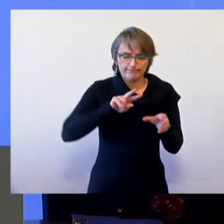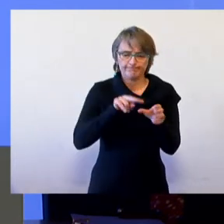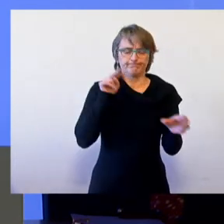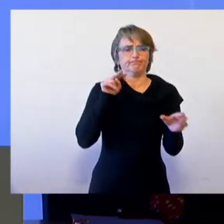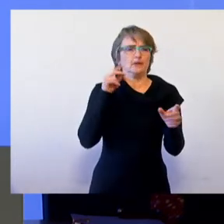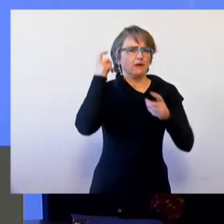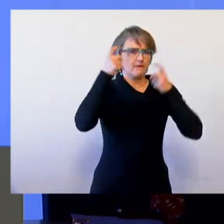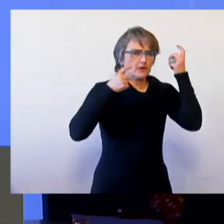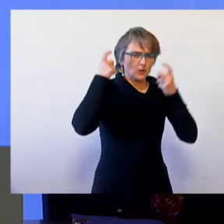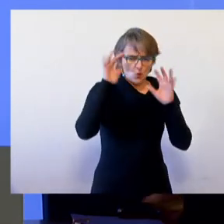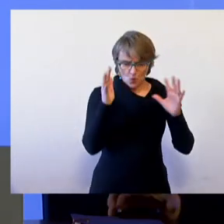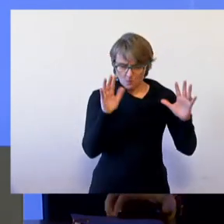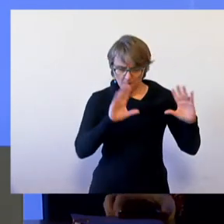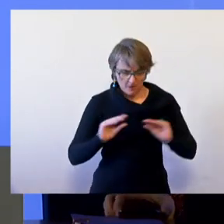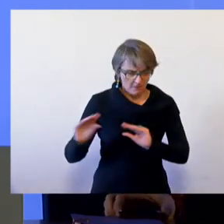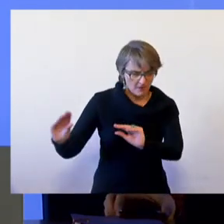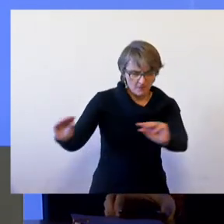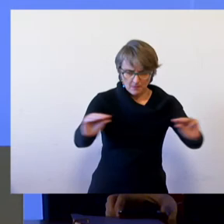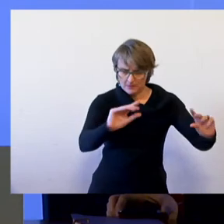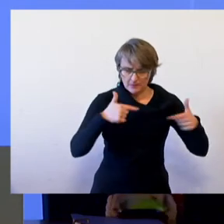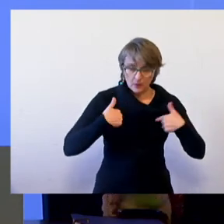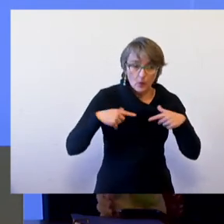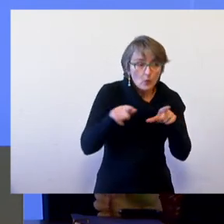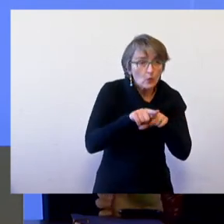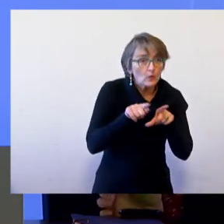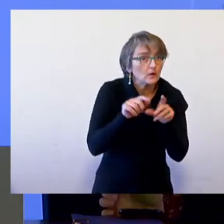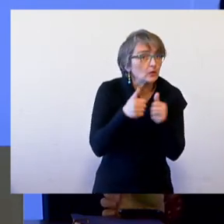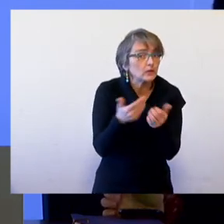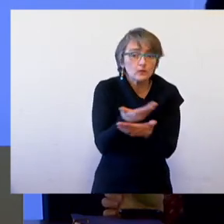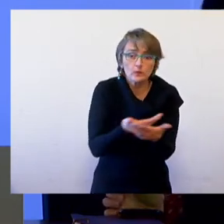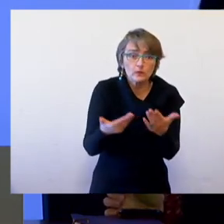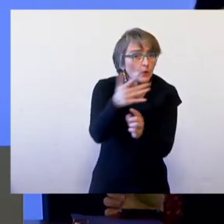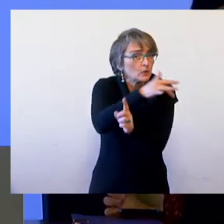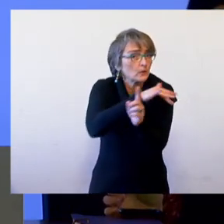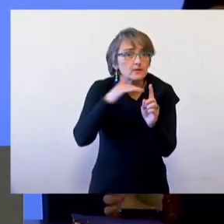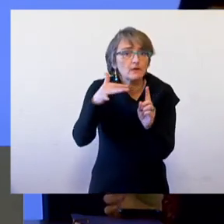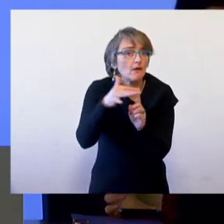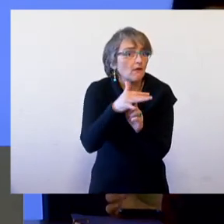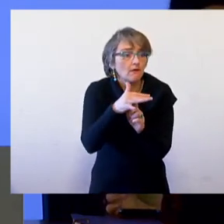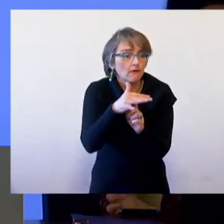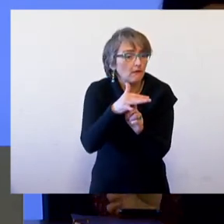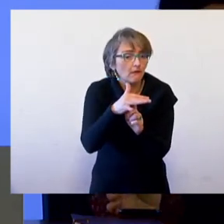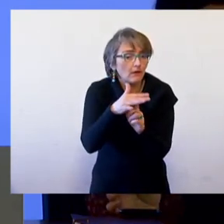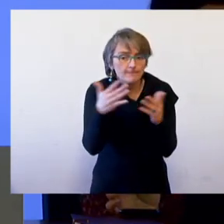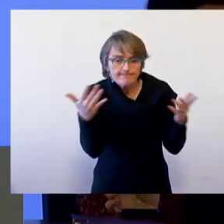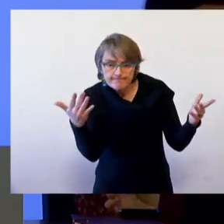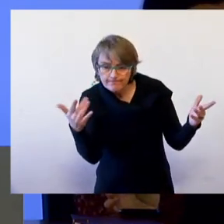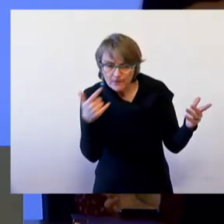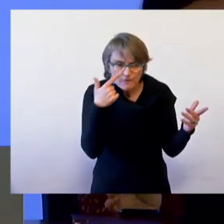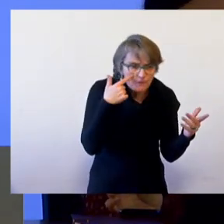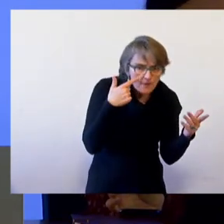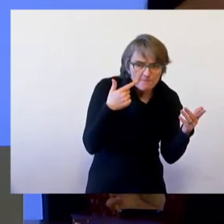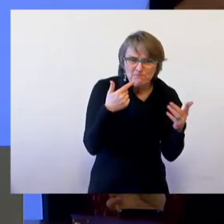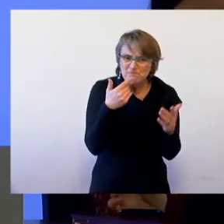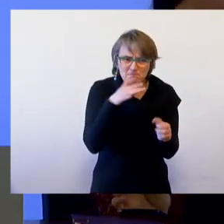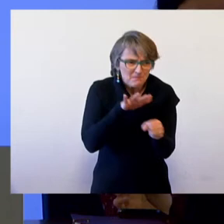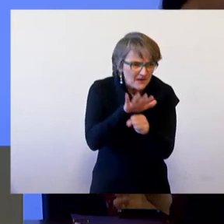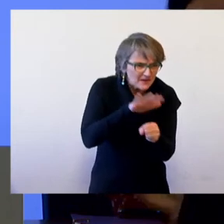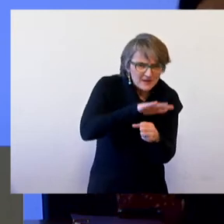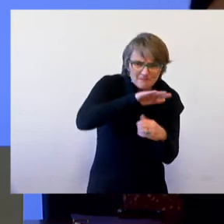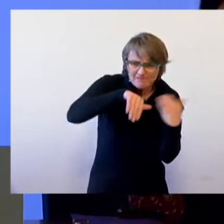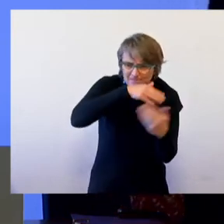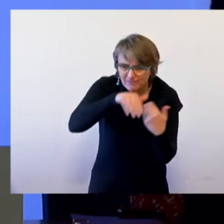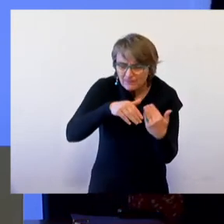aussi de travailler sur les indicateurs sociaux pour agir sur la mixité sociale. Très